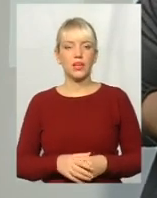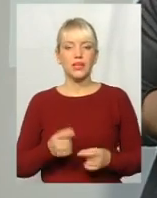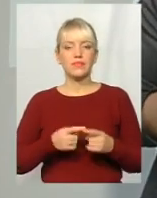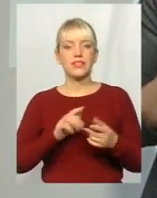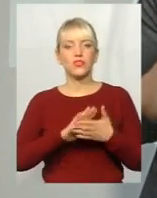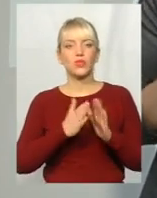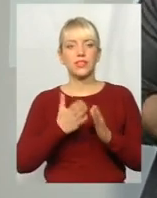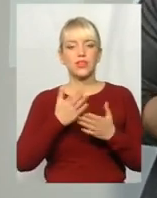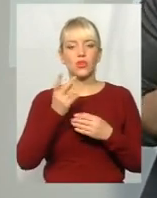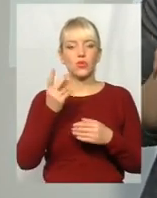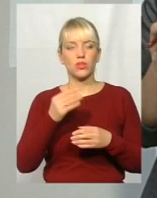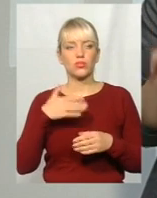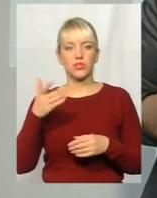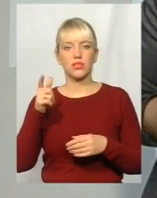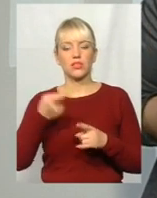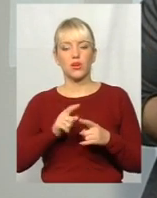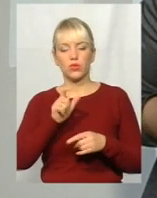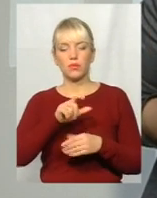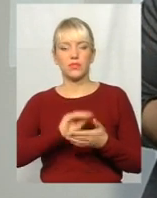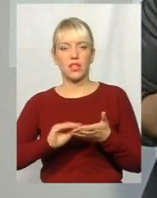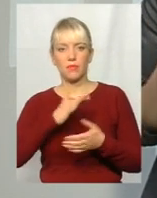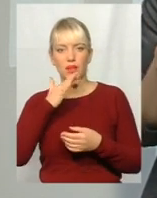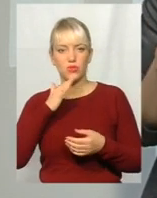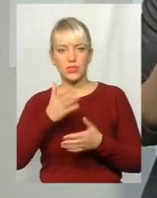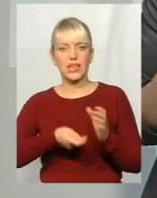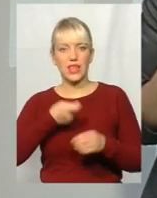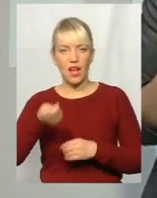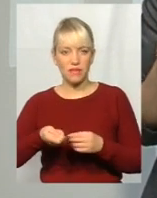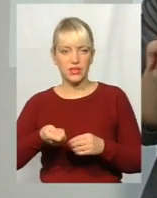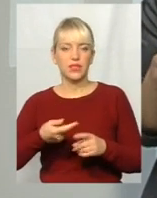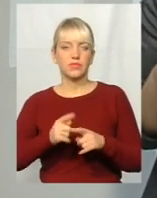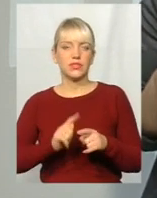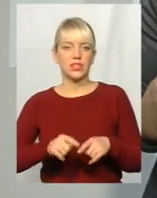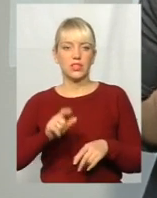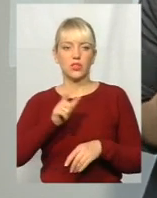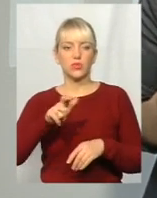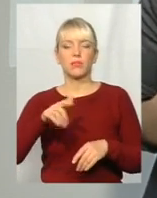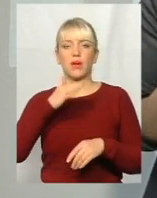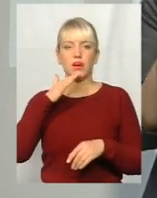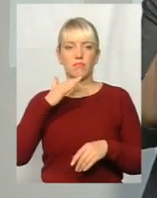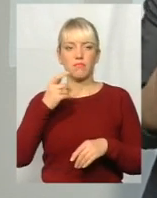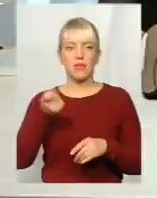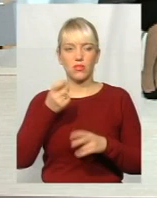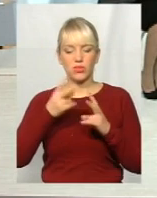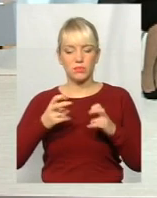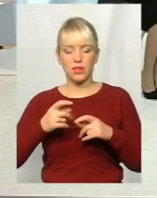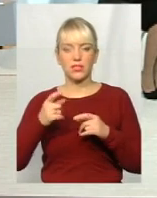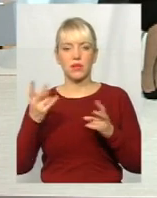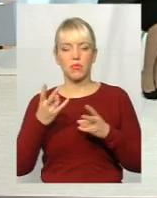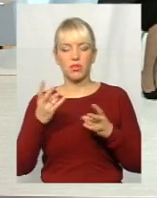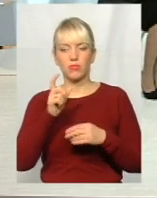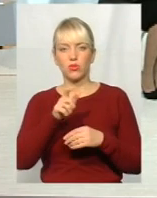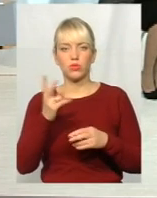сторона. Насправді ці люди дуже довго писали заяви, так? Люди також мало розбираються. Їм потрібно, щоб хтось